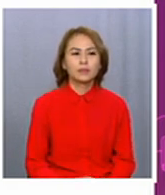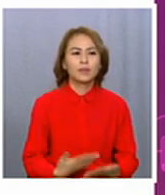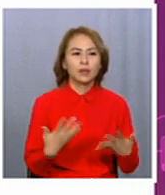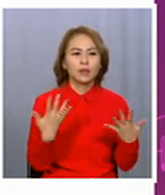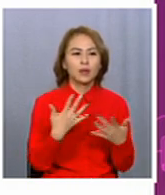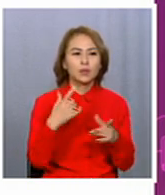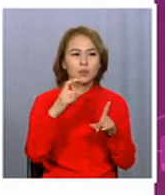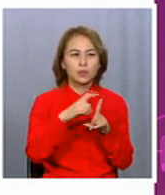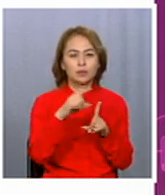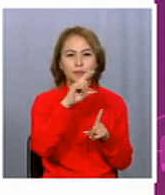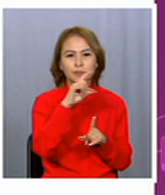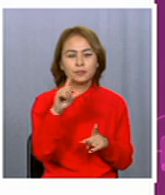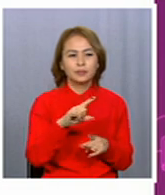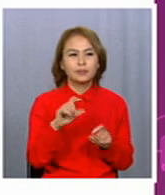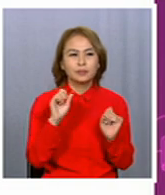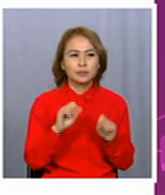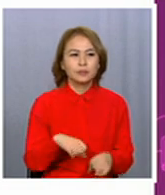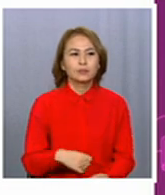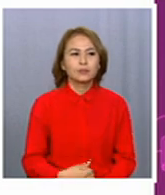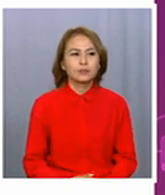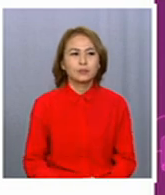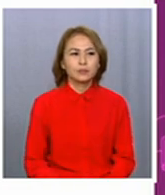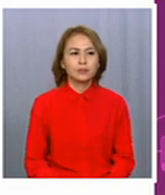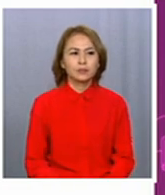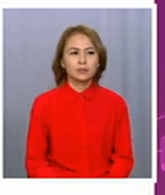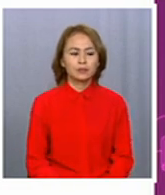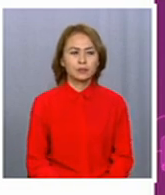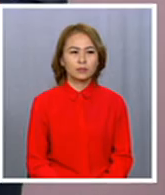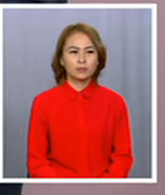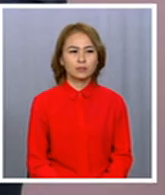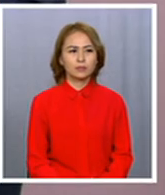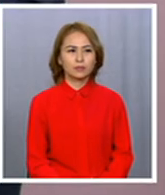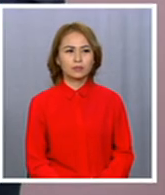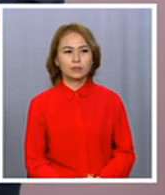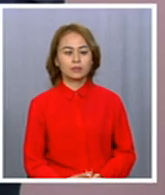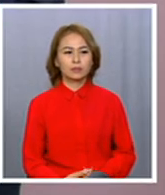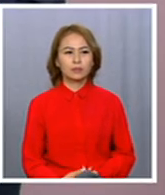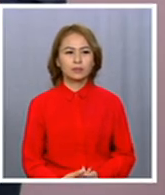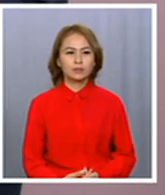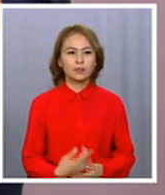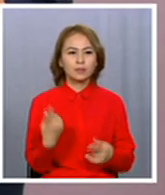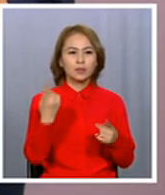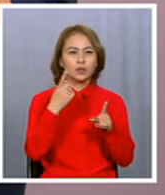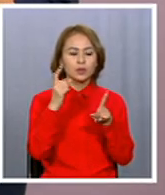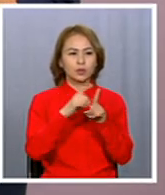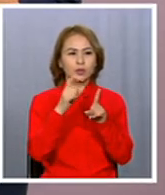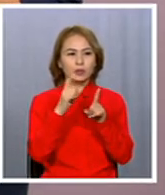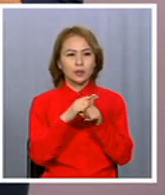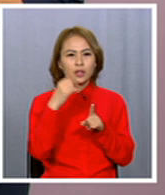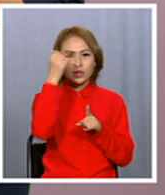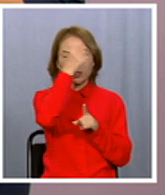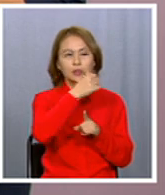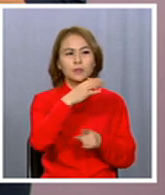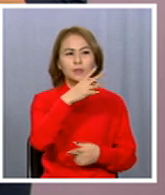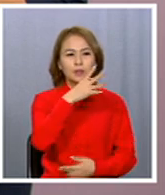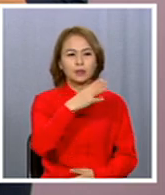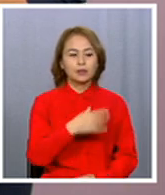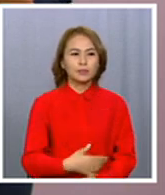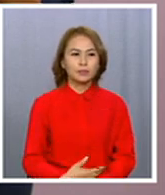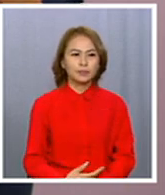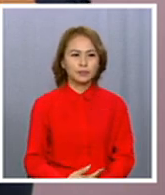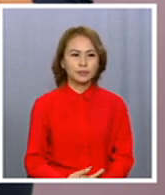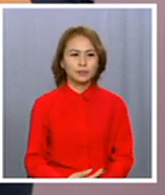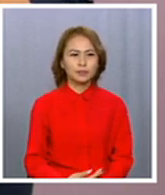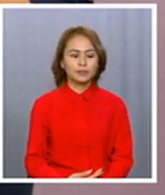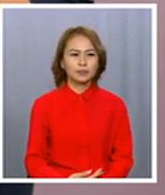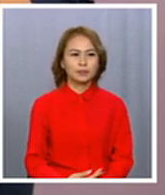сөздер құрастырып шығаруымызға болады? Қанекей, бірінші сөзіміз жыл мезгілі дейді оқушылар. Бізде